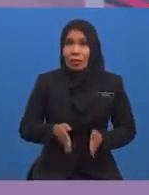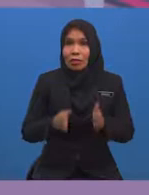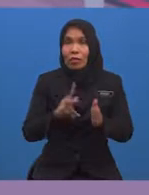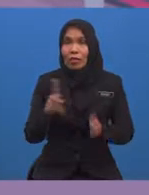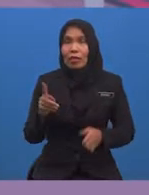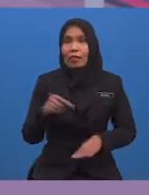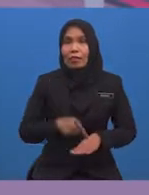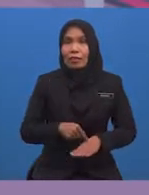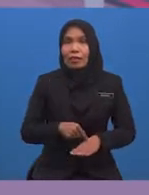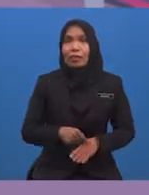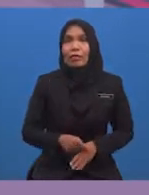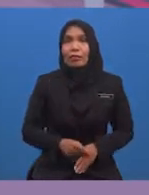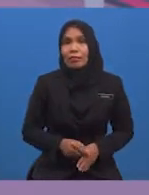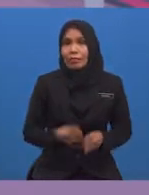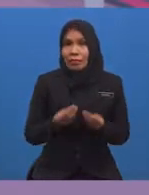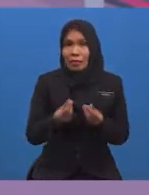Kundasang, Sabah.